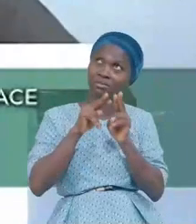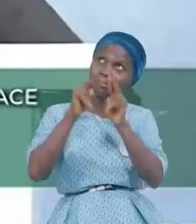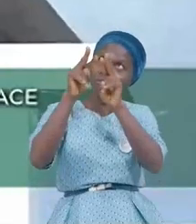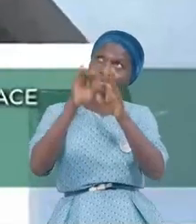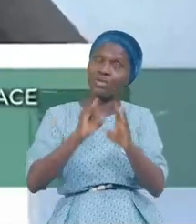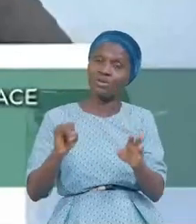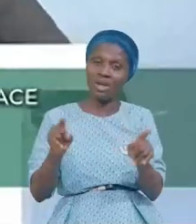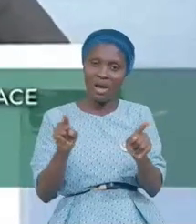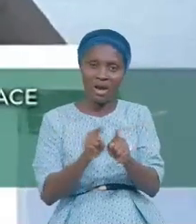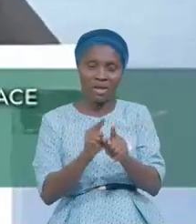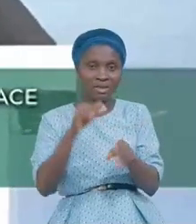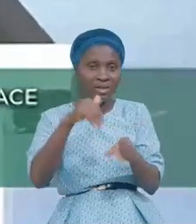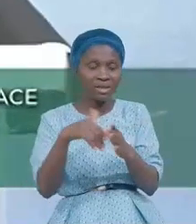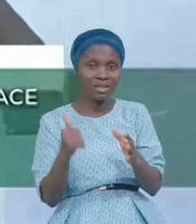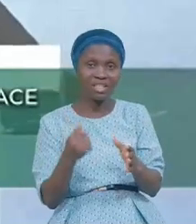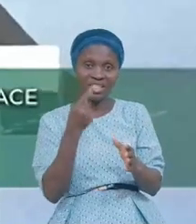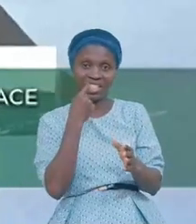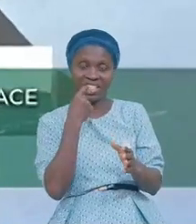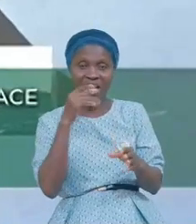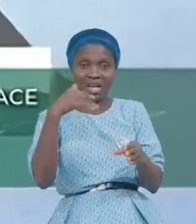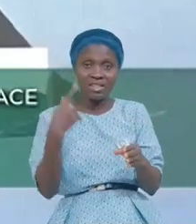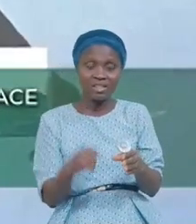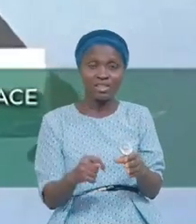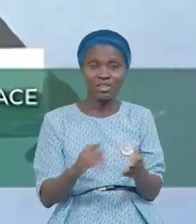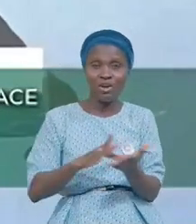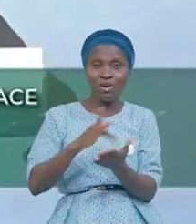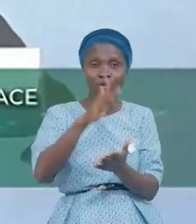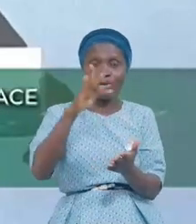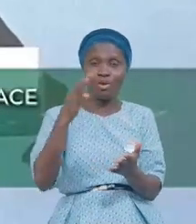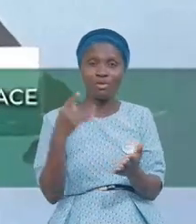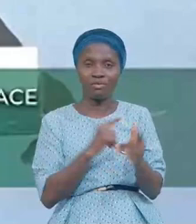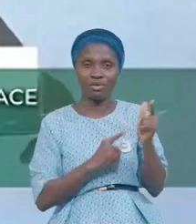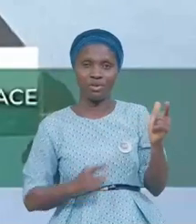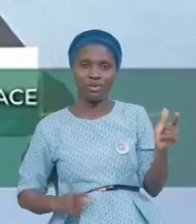un miroir la gloire du Seigneur.